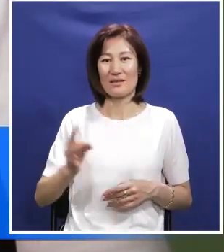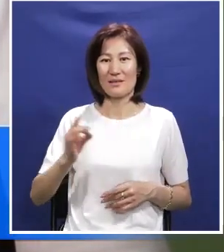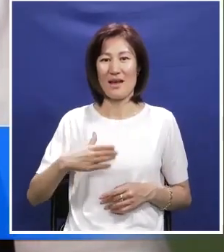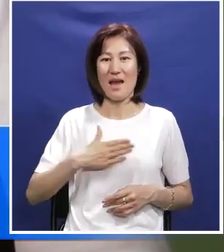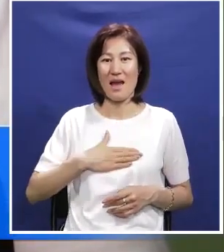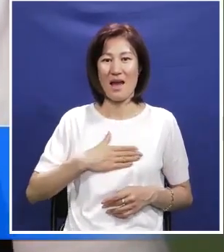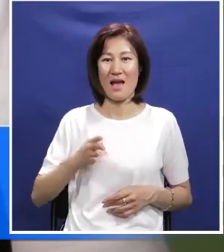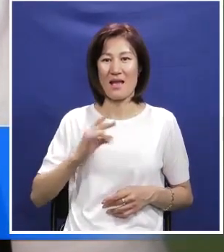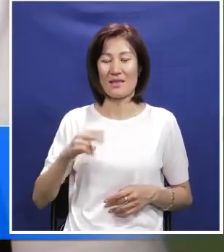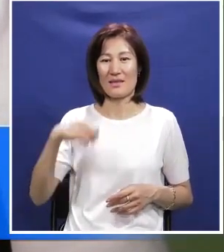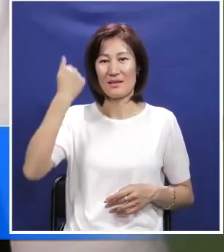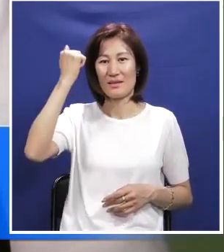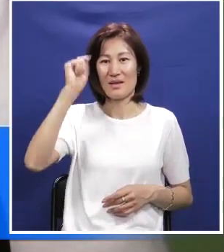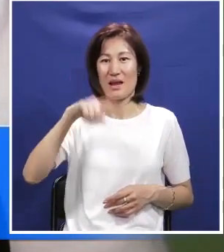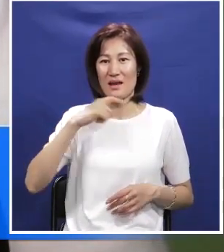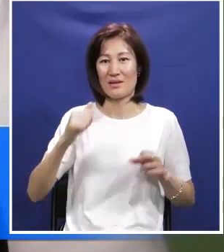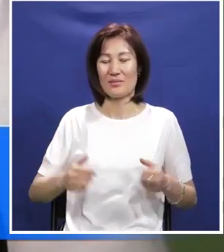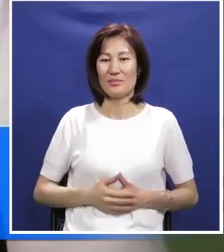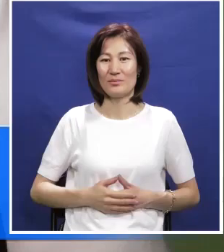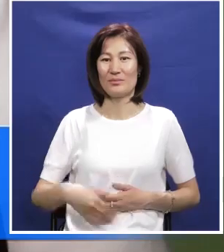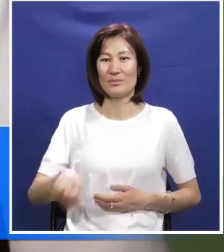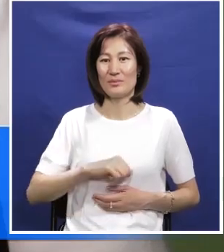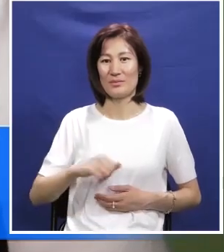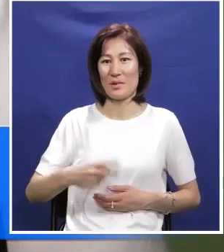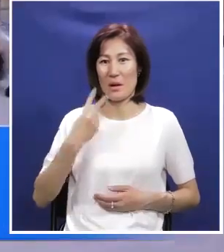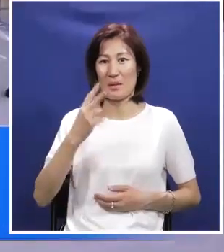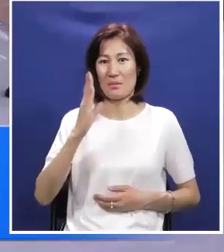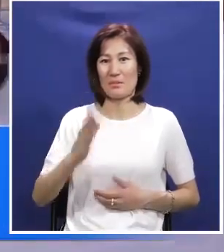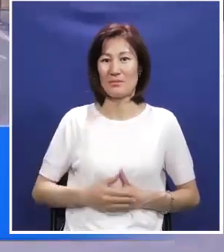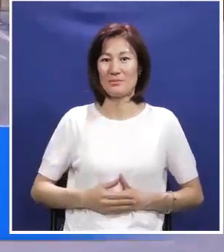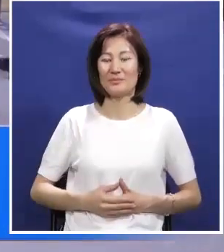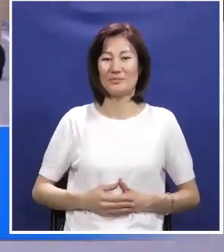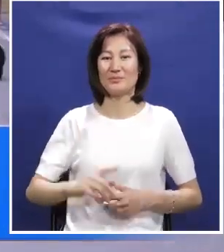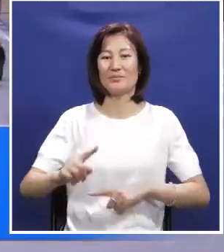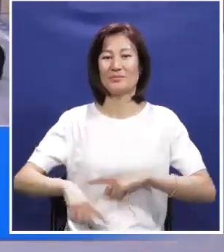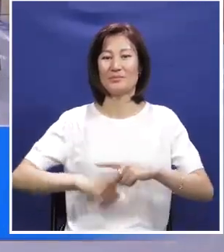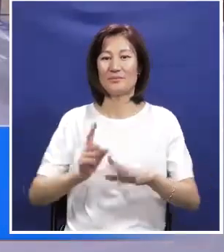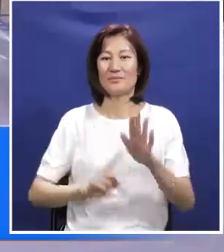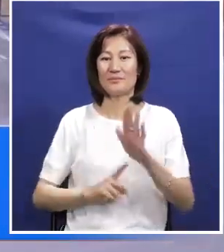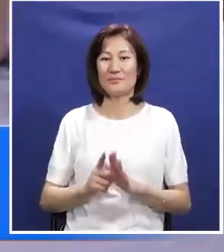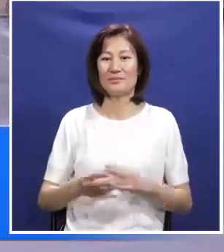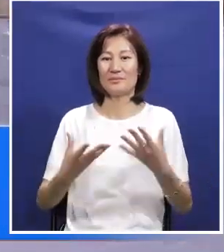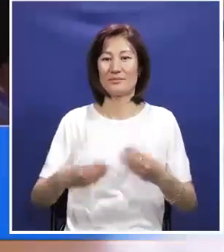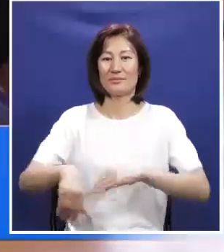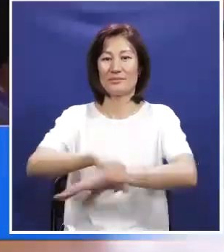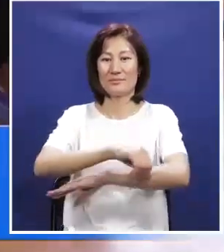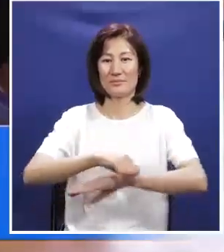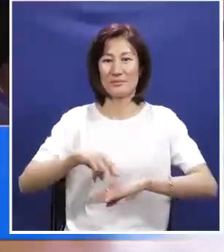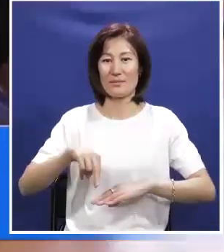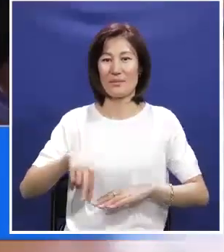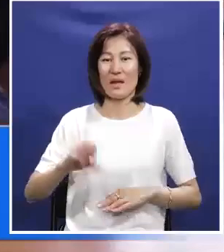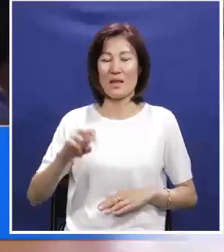гимнін жаттап бергенде мен аңқайып қағам. Ел дамуының басым бағыттарын айқындап берген